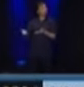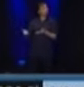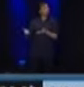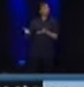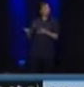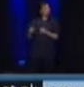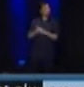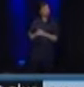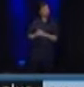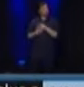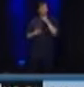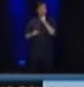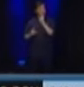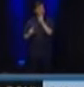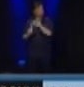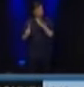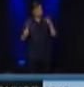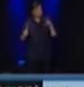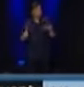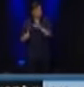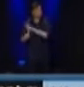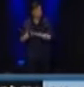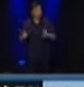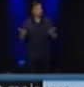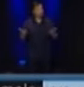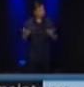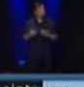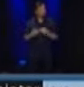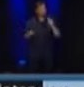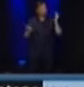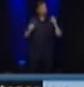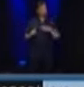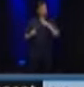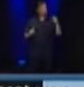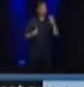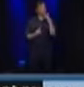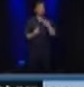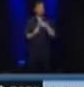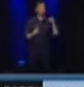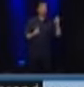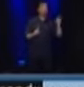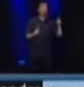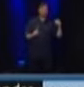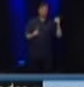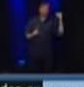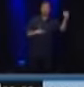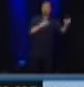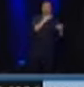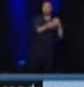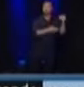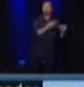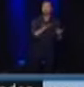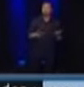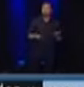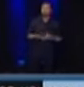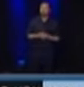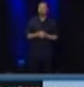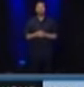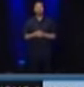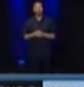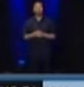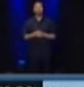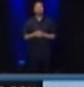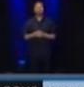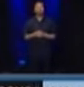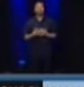bravo aux 12-17, sont en avance sur les 18-29. Mais je veux quand même lancer un